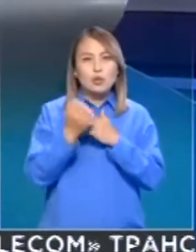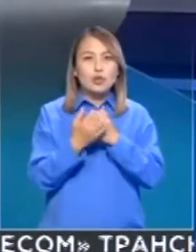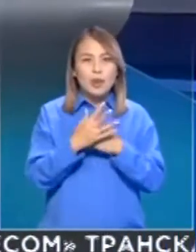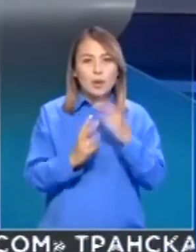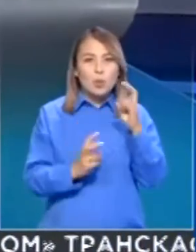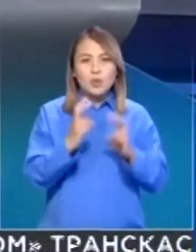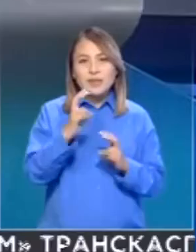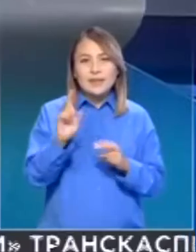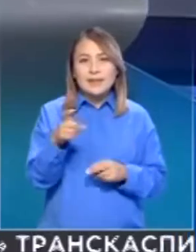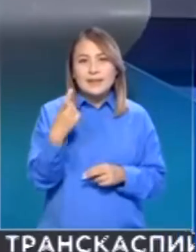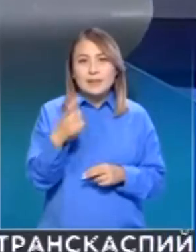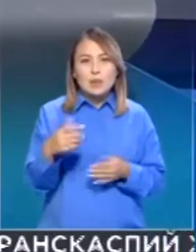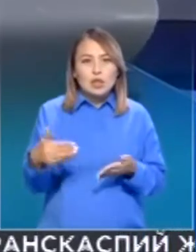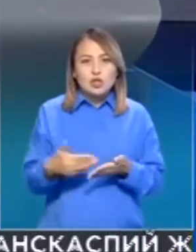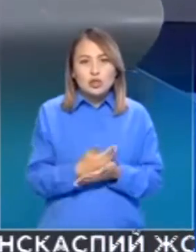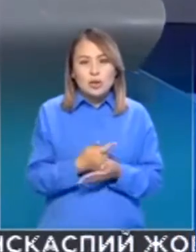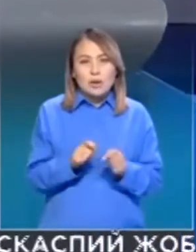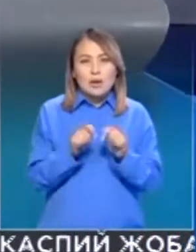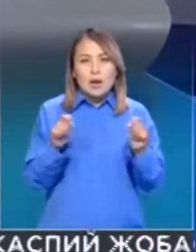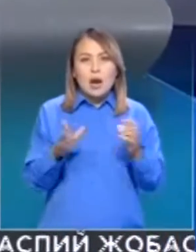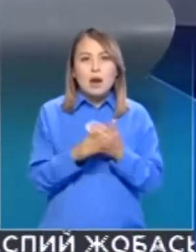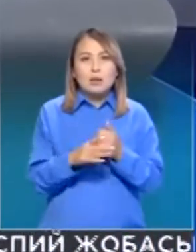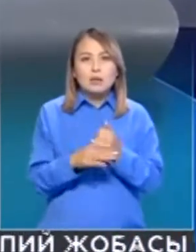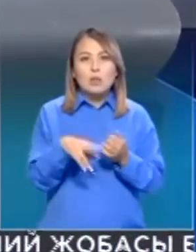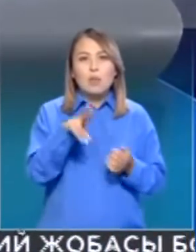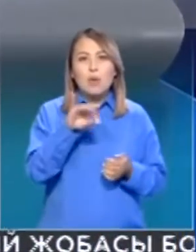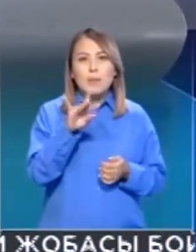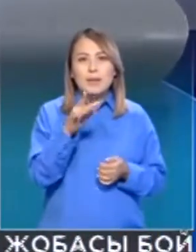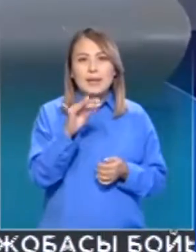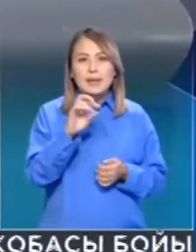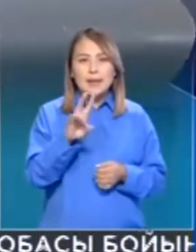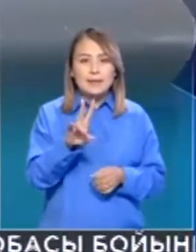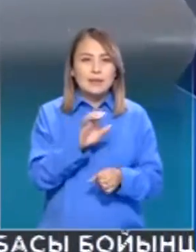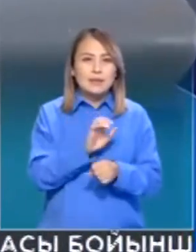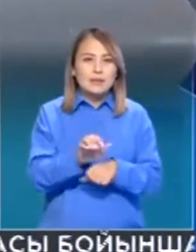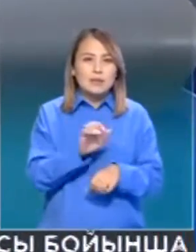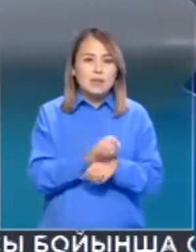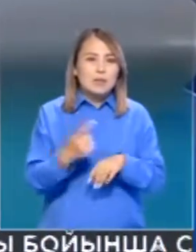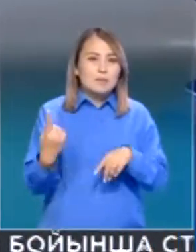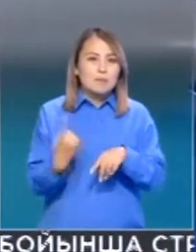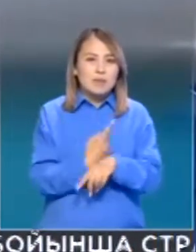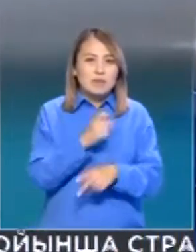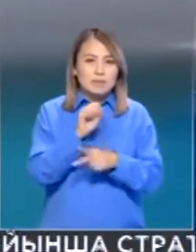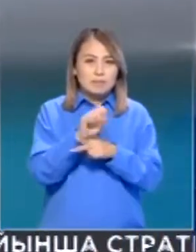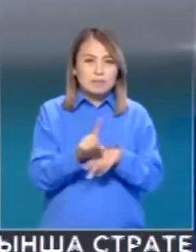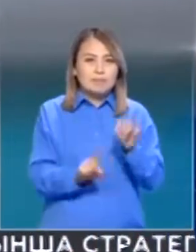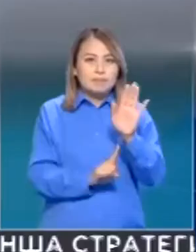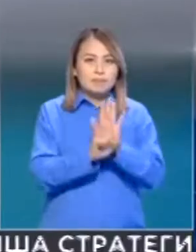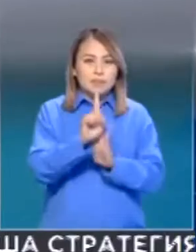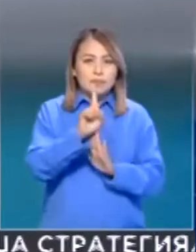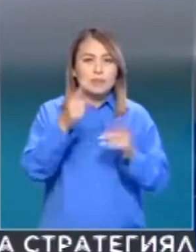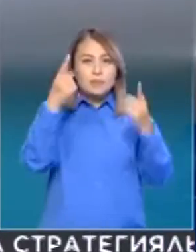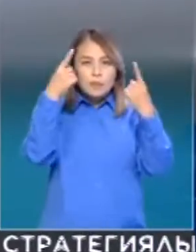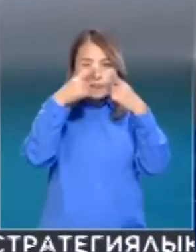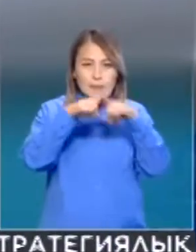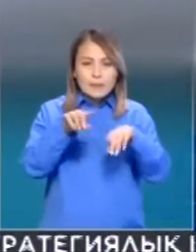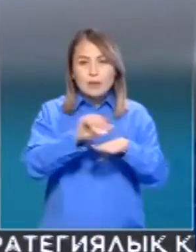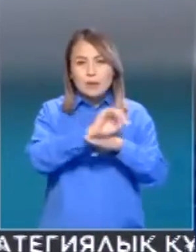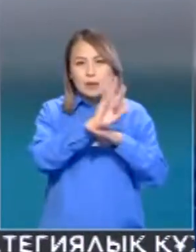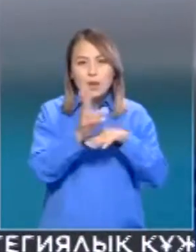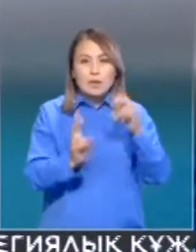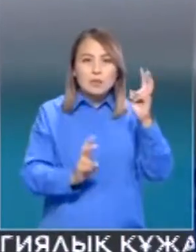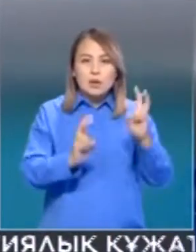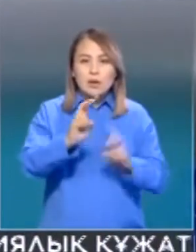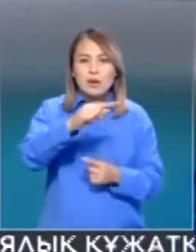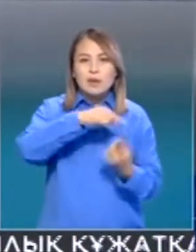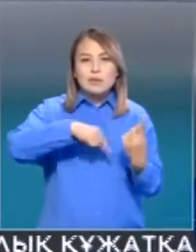химия өнеркәсібіне тың жаңалық алып келген Атыраудағы полипропилен өндіретін зауыт алғашқы тапсырысын қабылдай бастады. Озық технологиямен